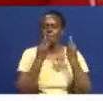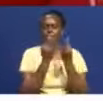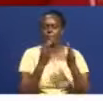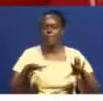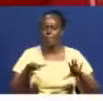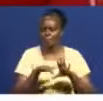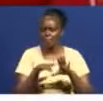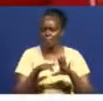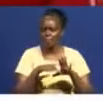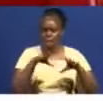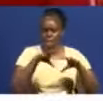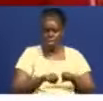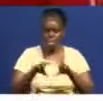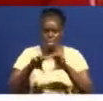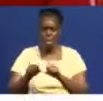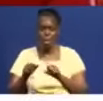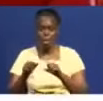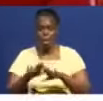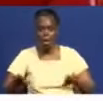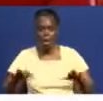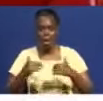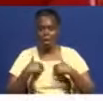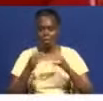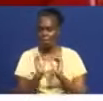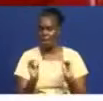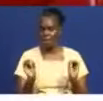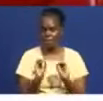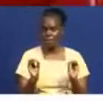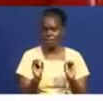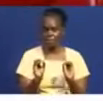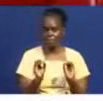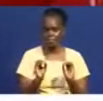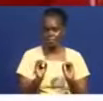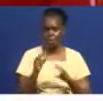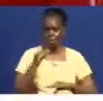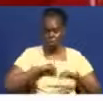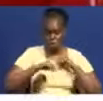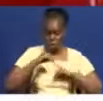yale. Bispika, nikisimama katika nukuu ya ufisadi,